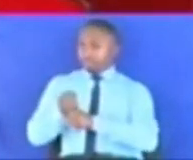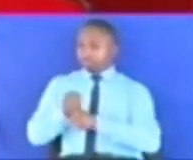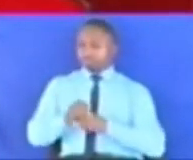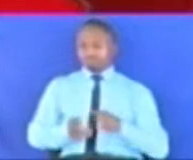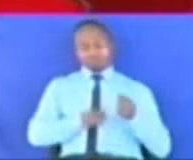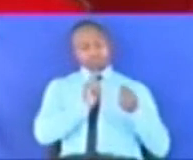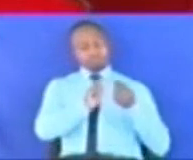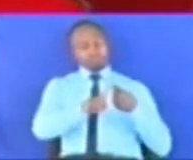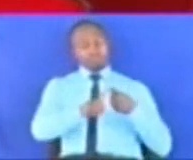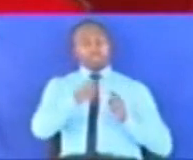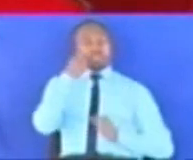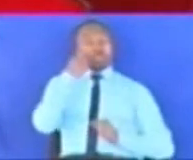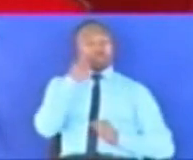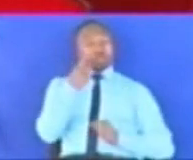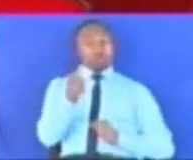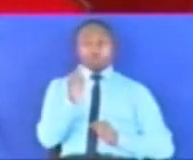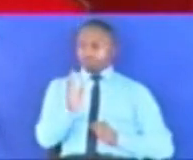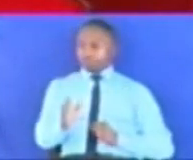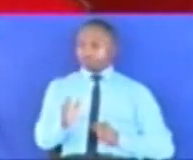Ya kwanza, nimeona